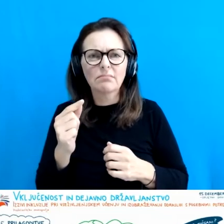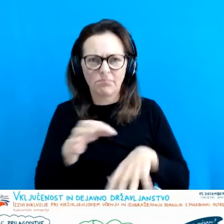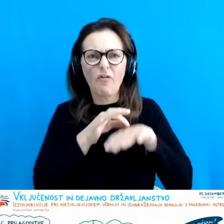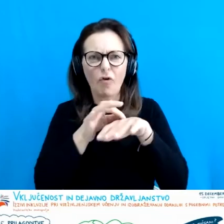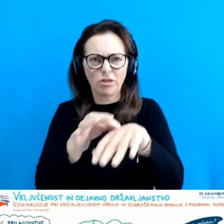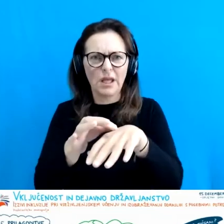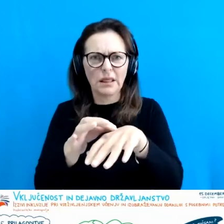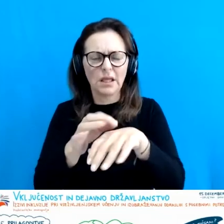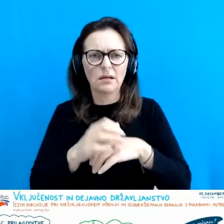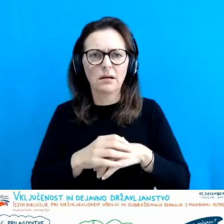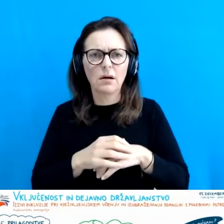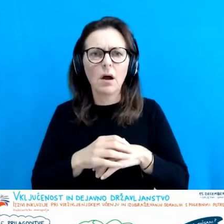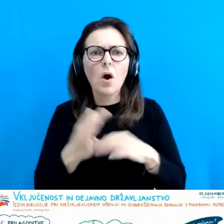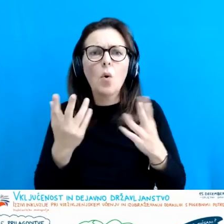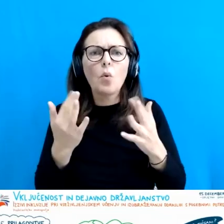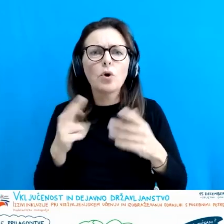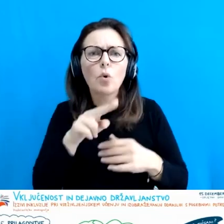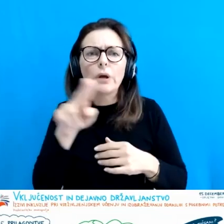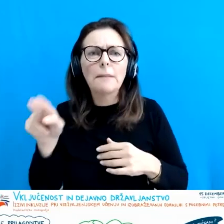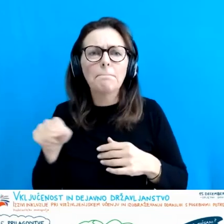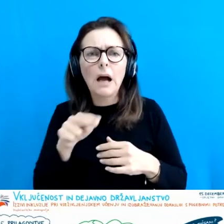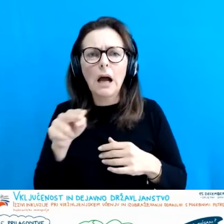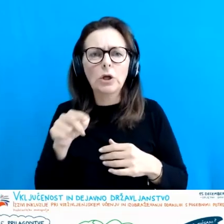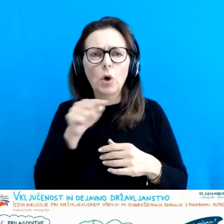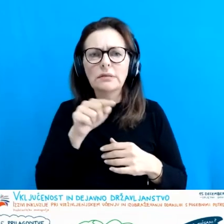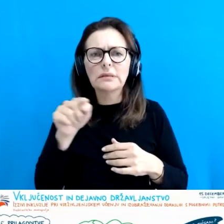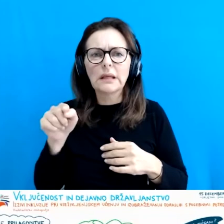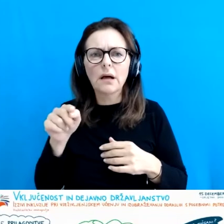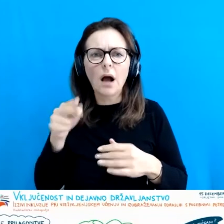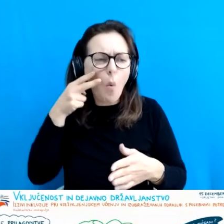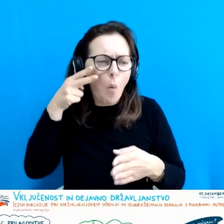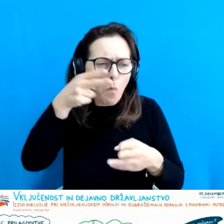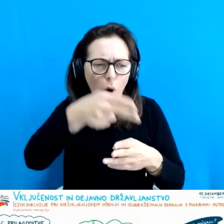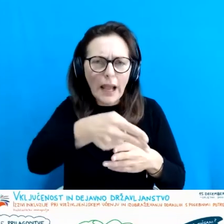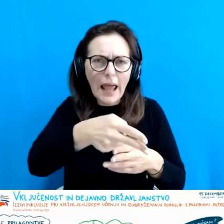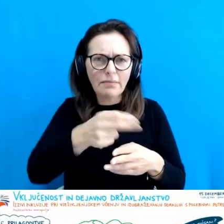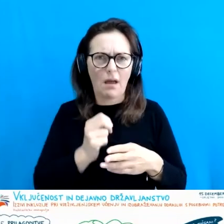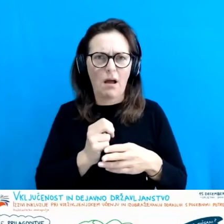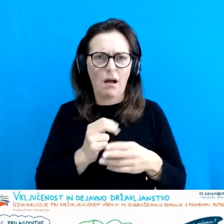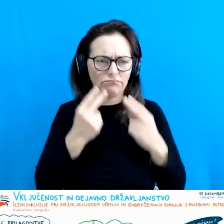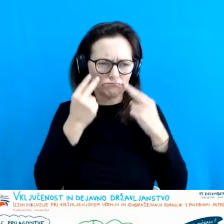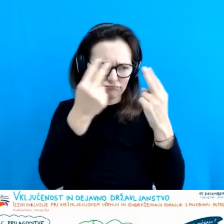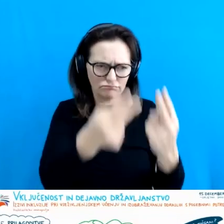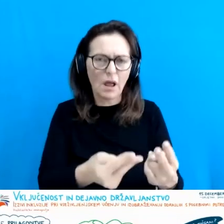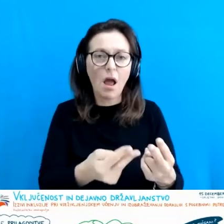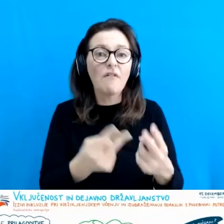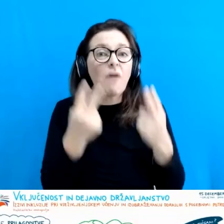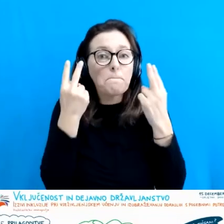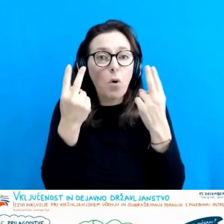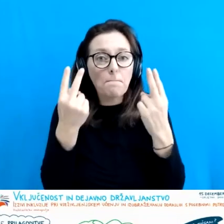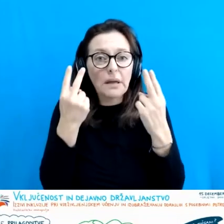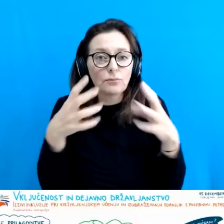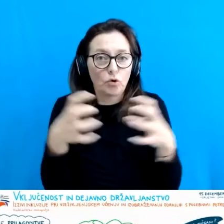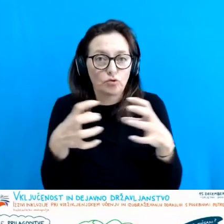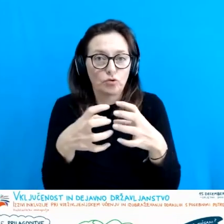ne, koliko imajo tega upogleda v tako pomembno